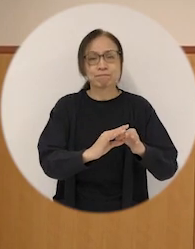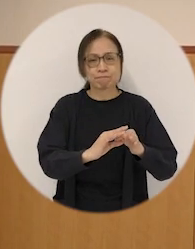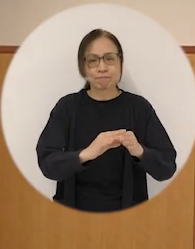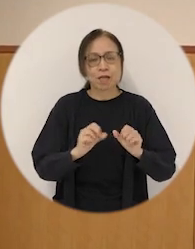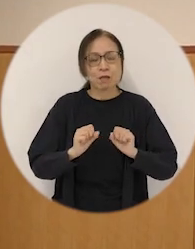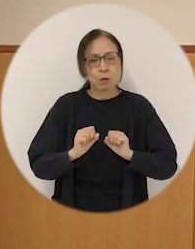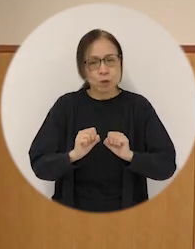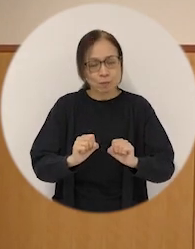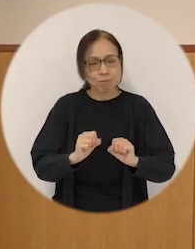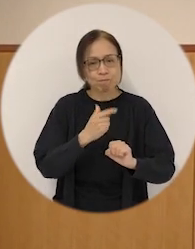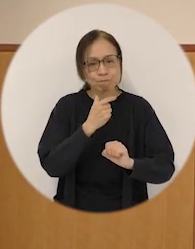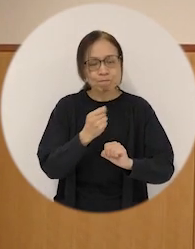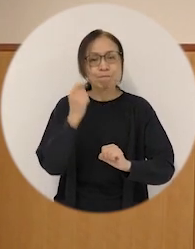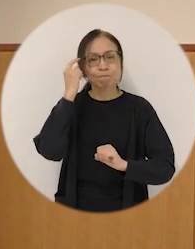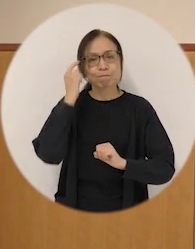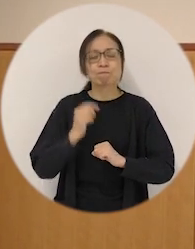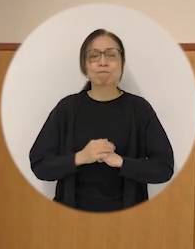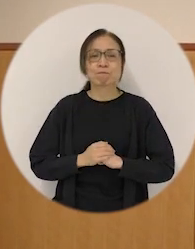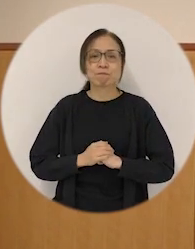組んでいければということで、